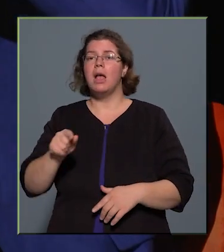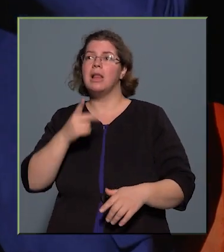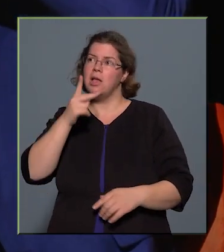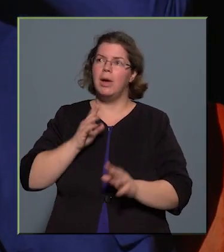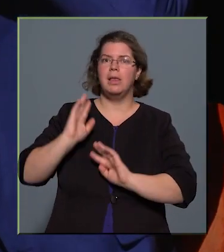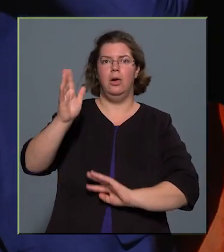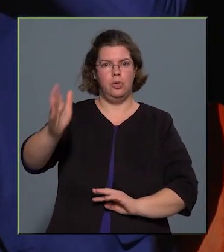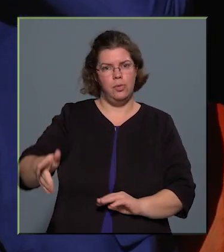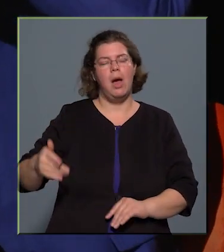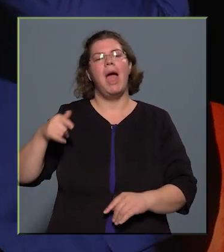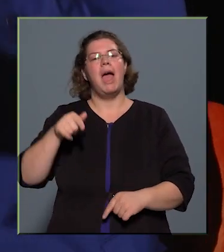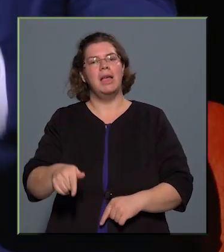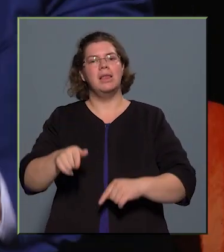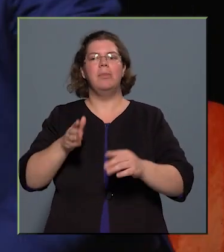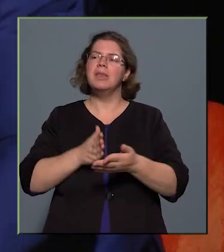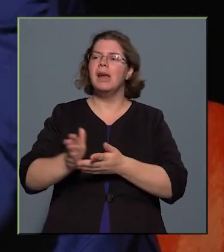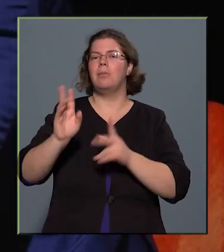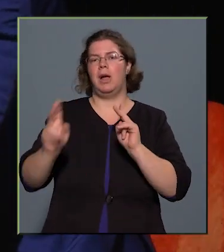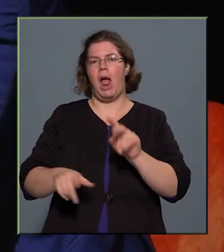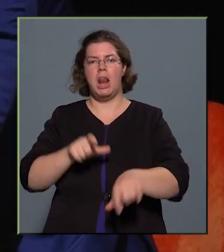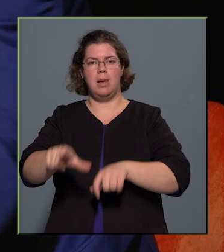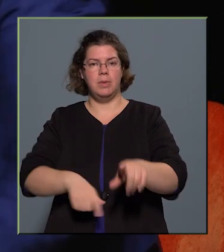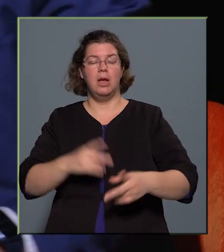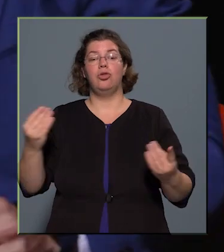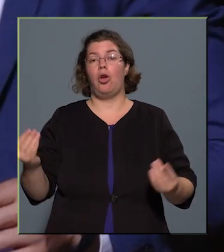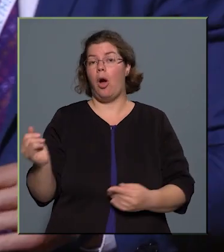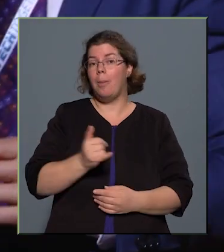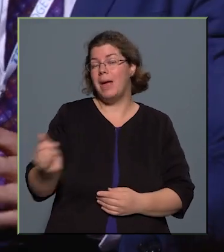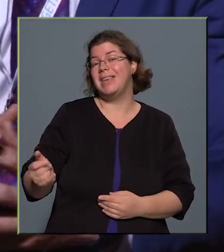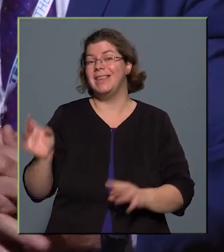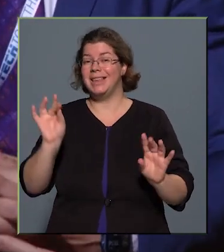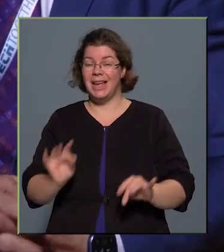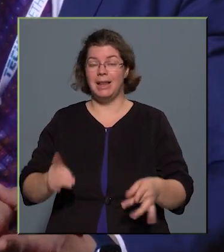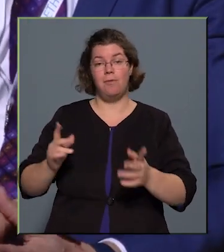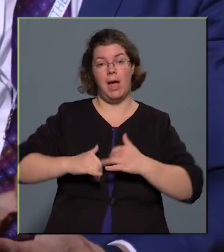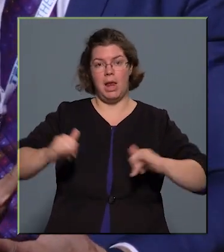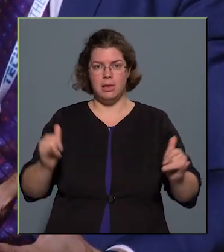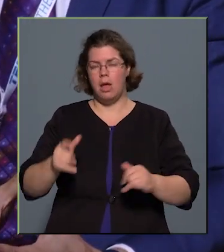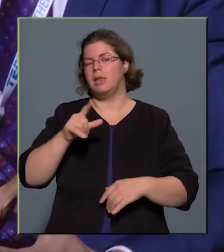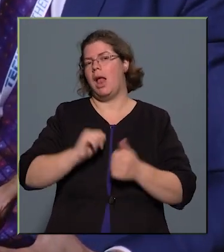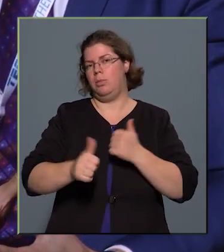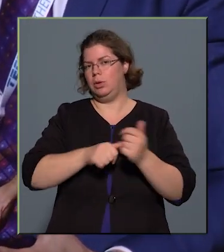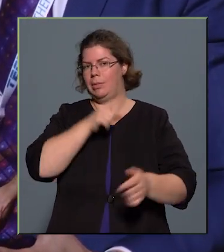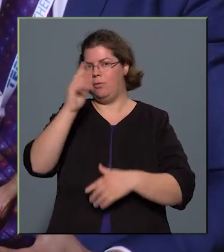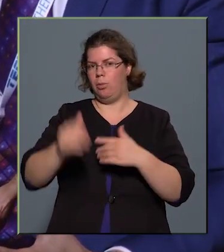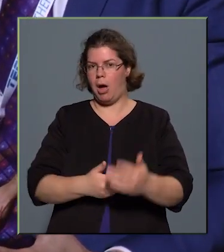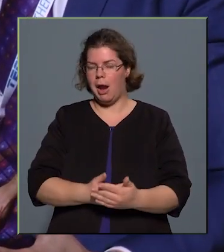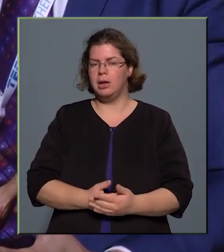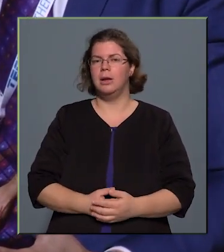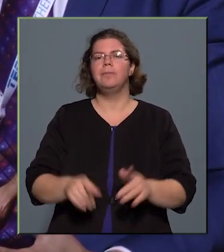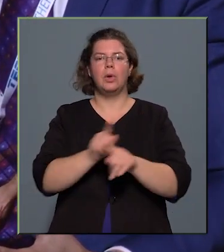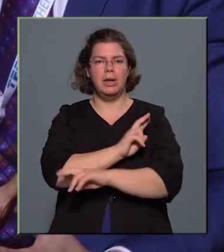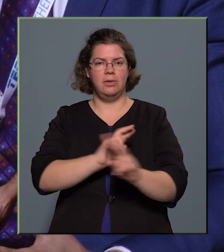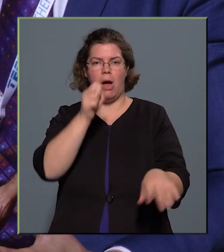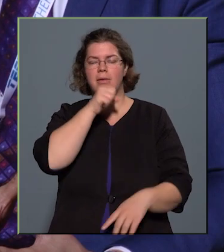Tehát mindenképpen ebbe az irányba kell lépéseket tenni, és amelyik cég nem fejleszt ebben az irányba, az előbb-utóbb le fog maradni. Ugyanúgy van a Siemensnek